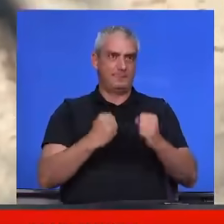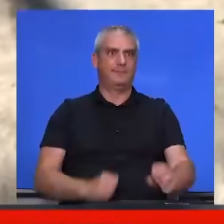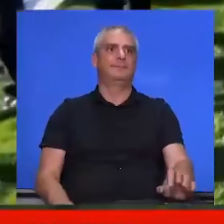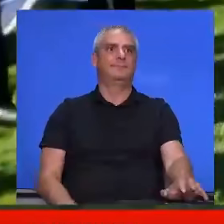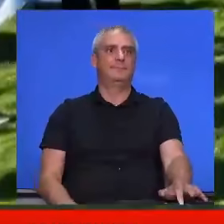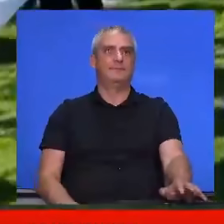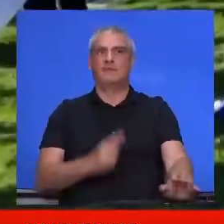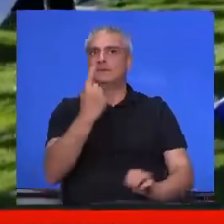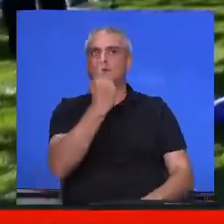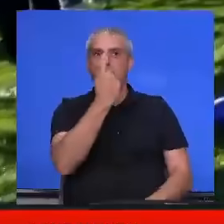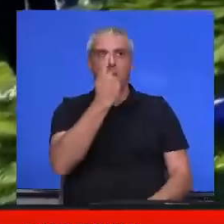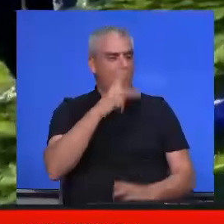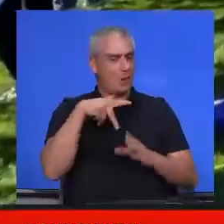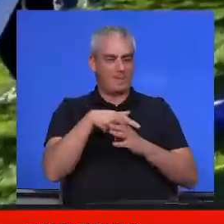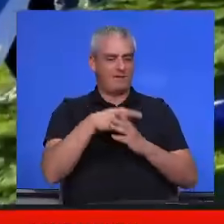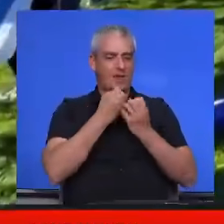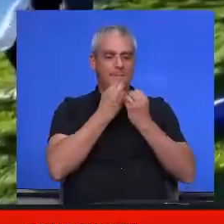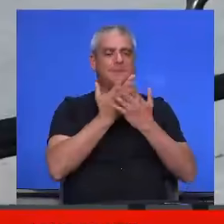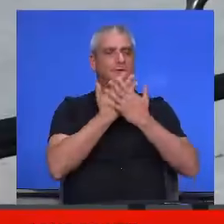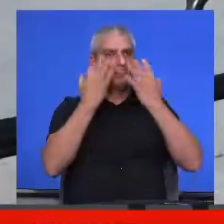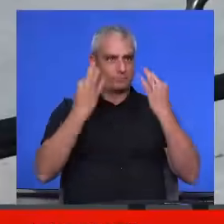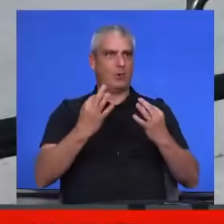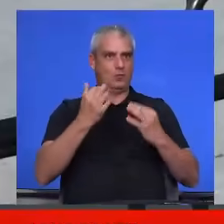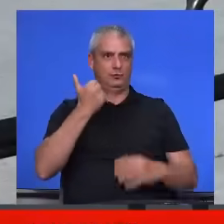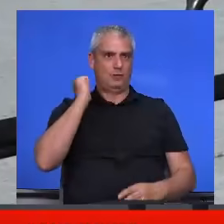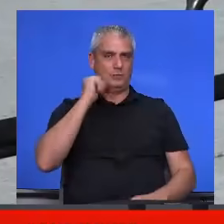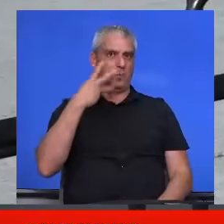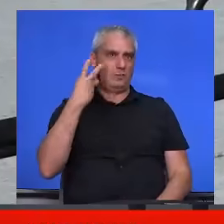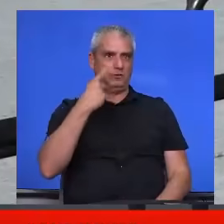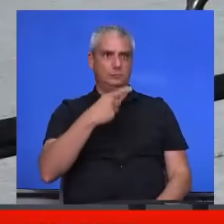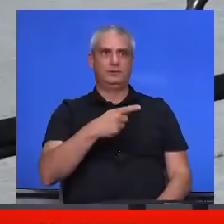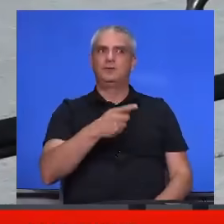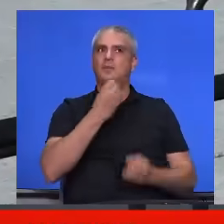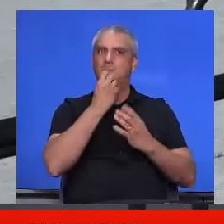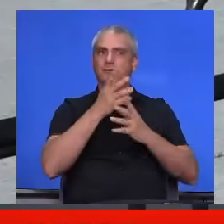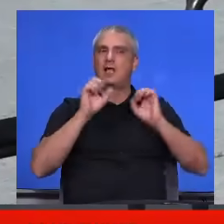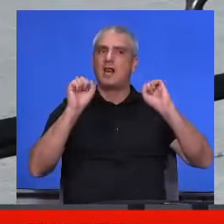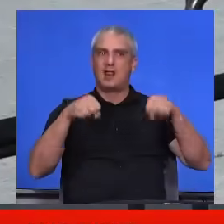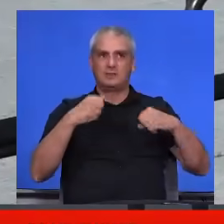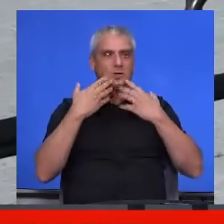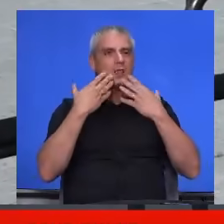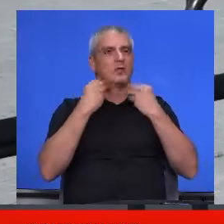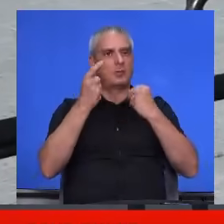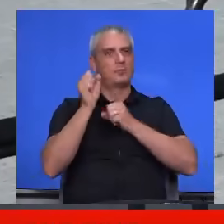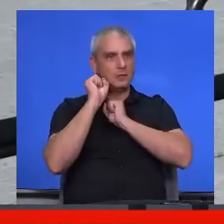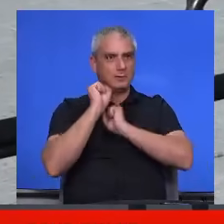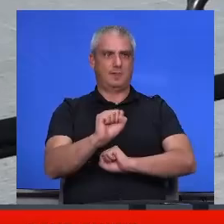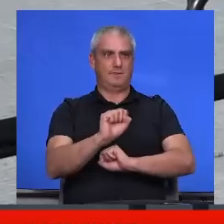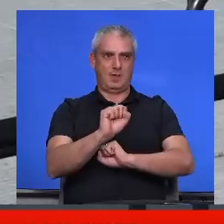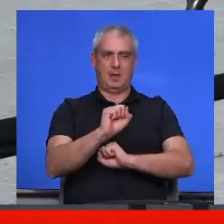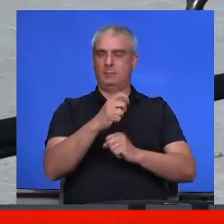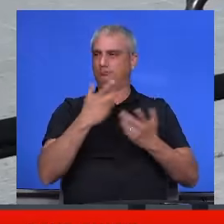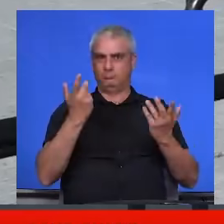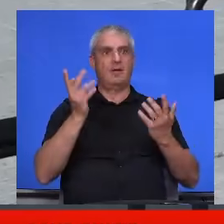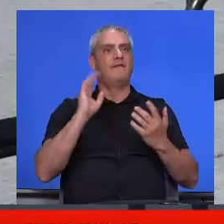שלא הפריעה למסר הברור שיצא אמש מוושינגטון. The message is to the president to thank him for his unequivocal support, but the message is also to the